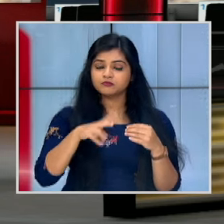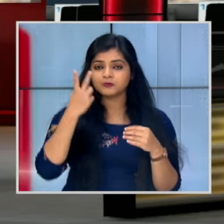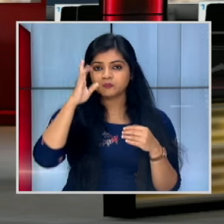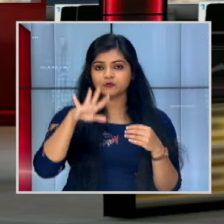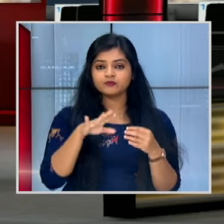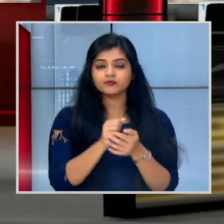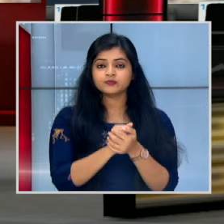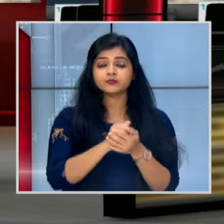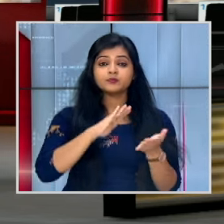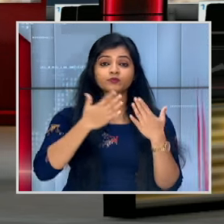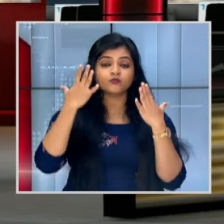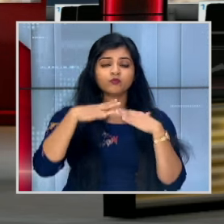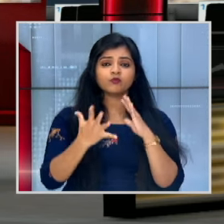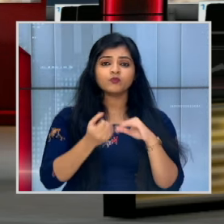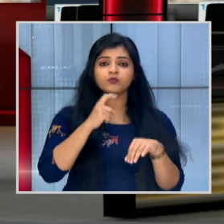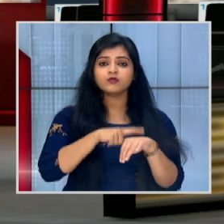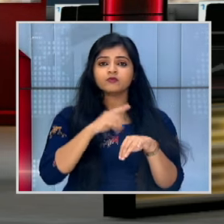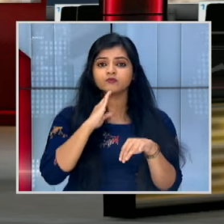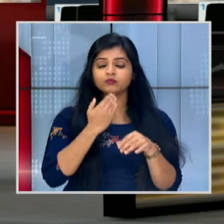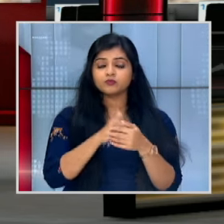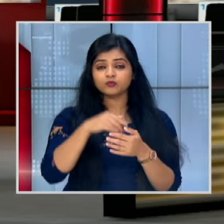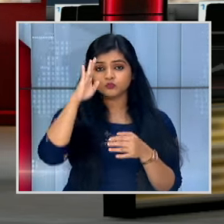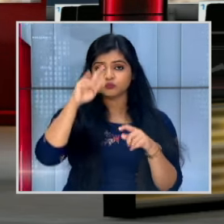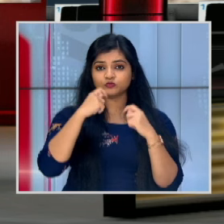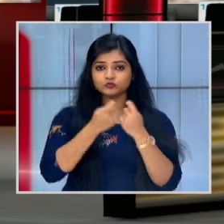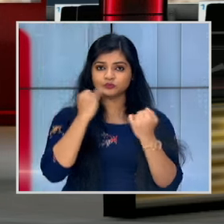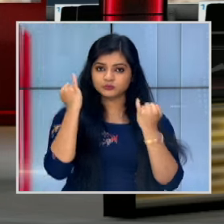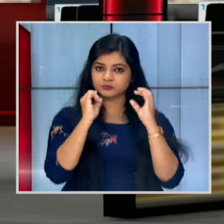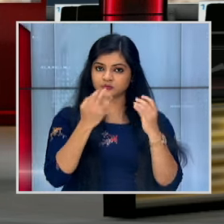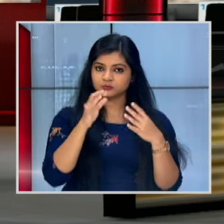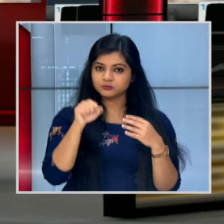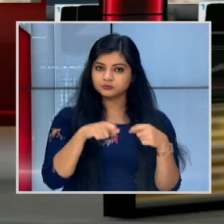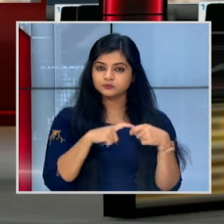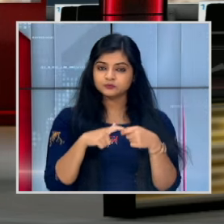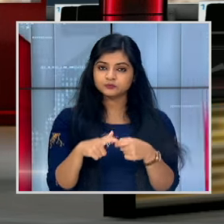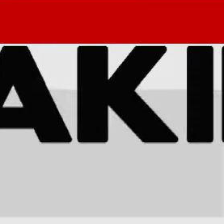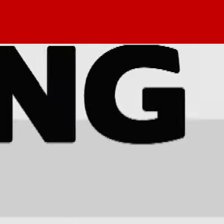മനീഷ്, എപ്പോഴാണ് ഈ മൃതദേഹം കണ്ടെത്തിയത്? പോലീസ് ഇക്കാര്യത്തിൽ അന്വേഷണം ആരംഭിച്ചിട്ടുണ്ടോ?